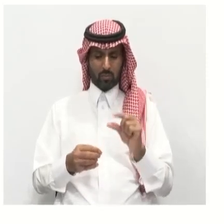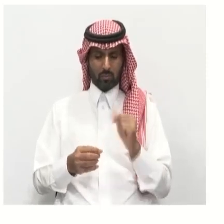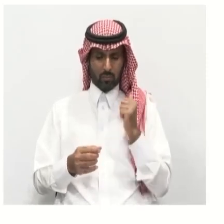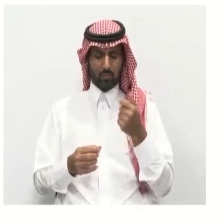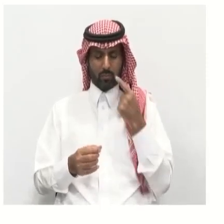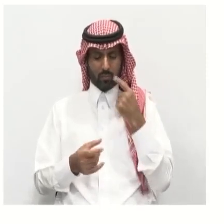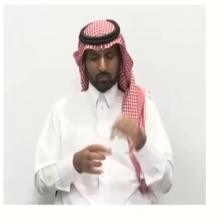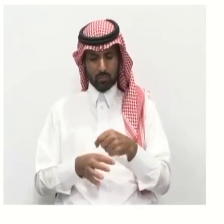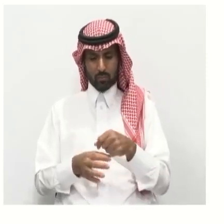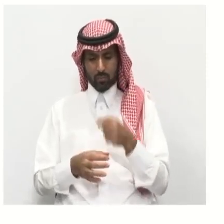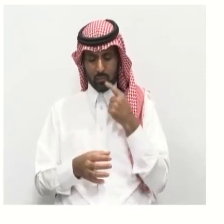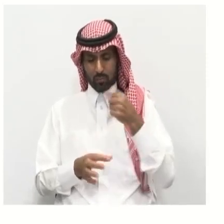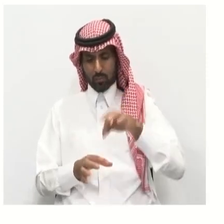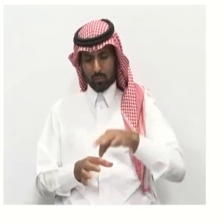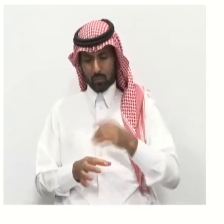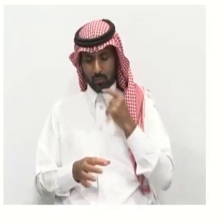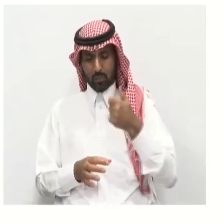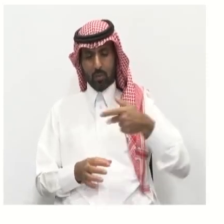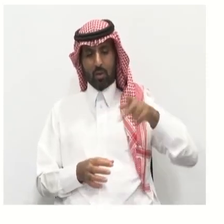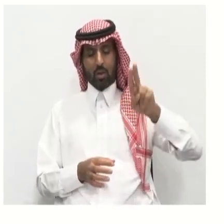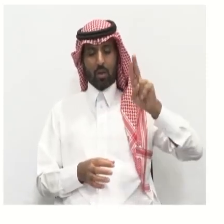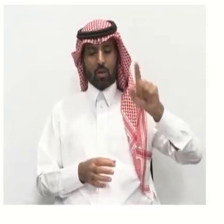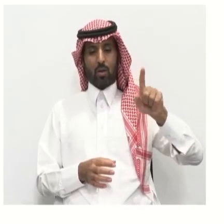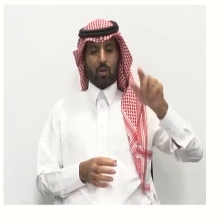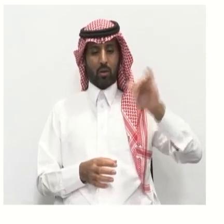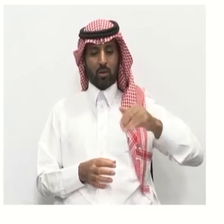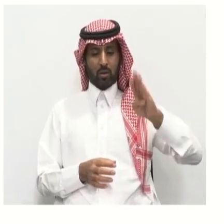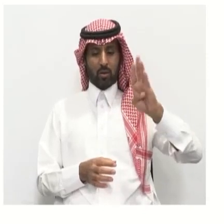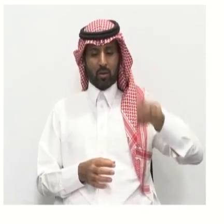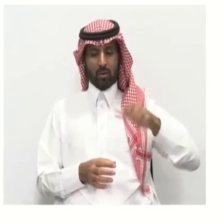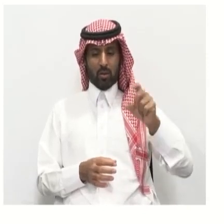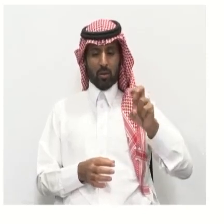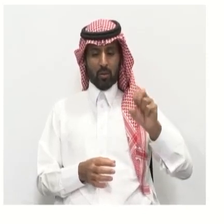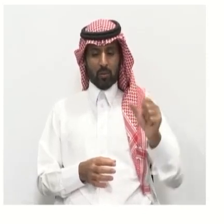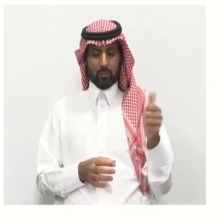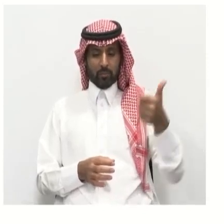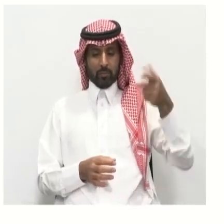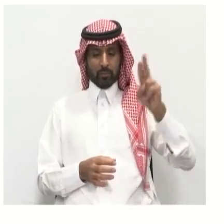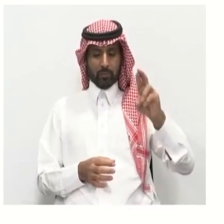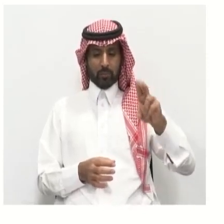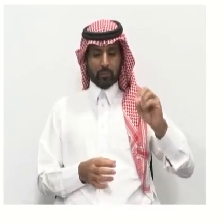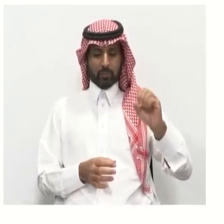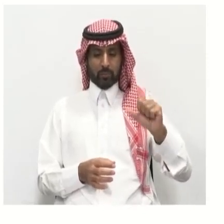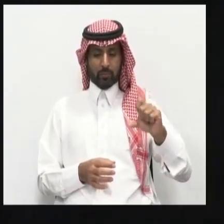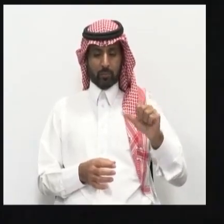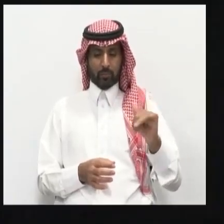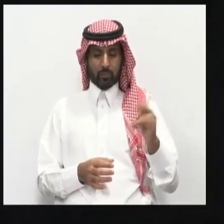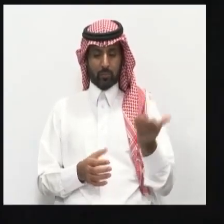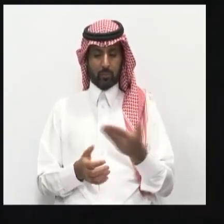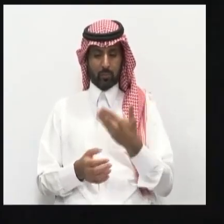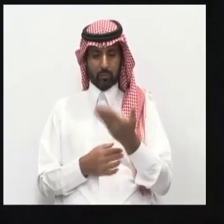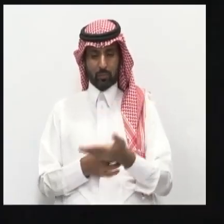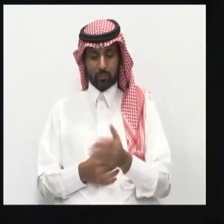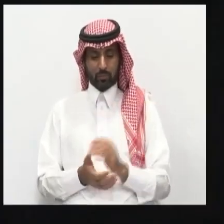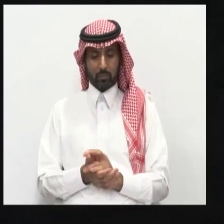بيكربونات الصوديوم ادى الى انتاج ايش الى انتاج غاز في الحاله هذه ما يمنع انه حتى نجري التجربه